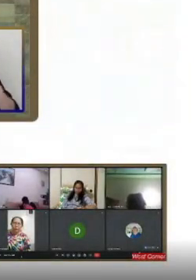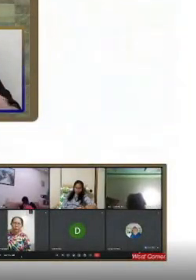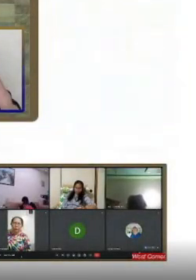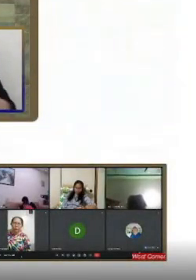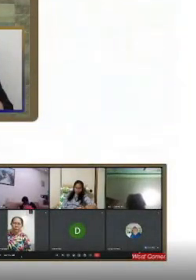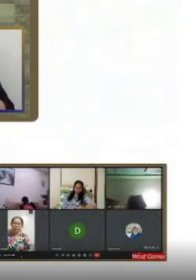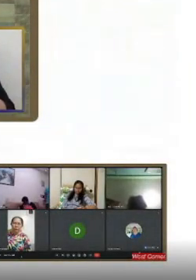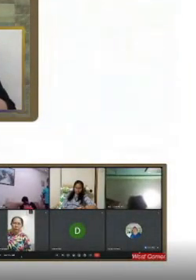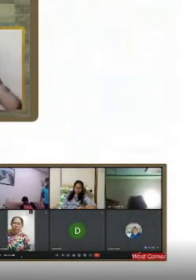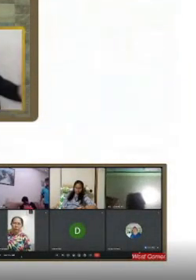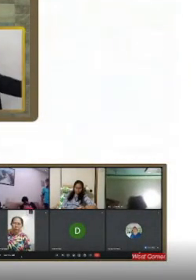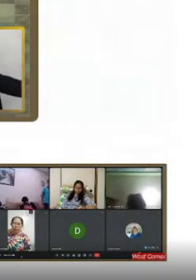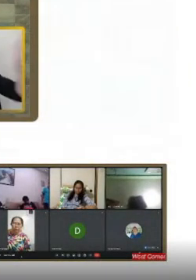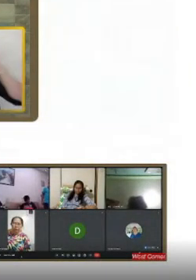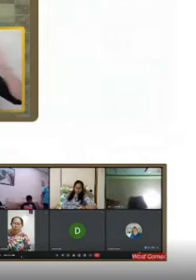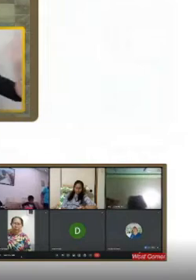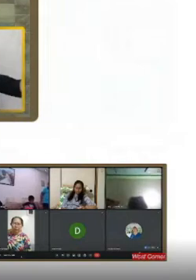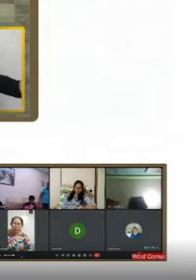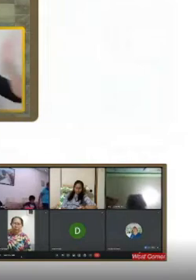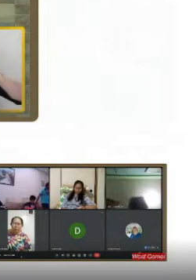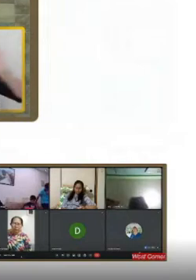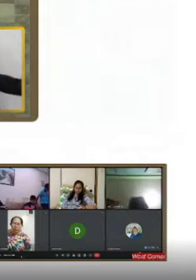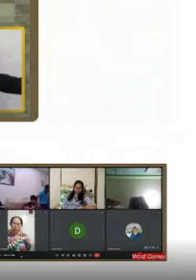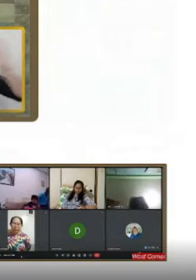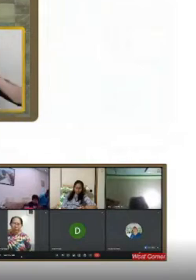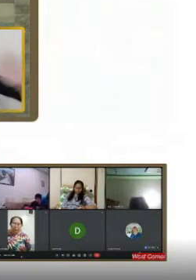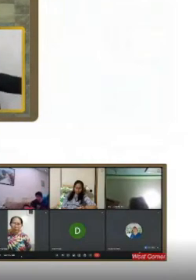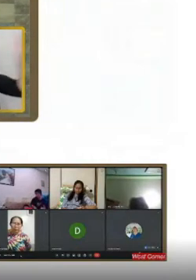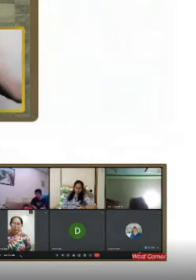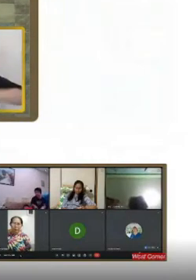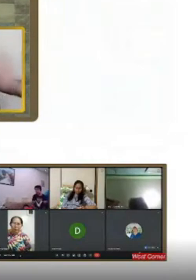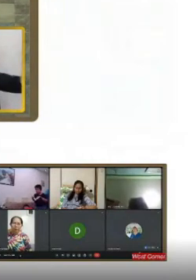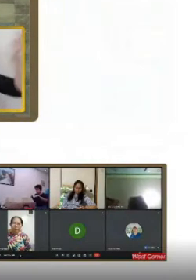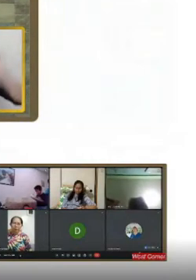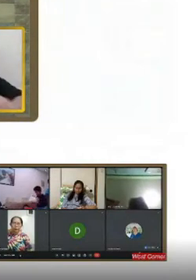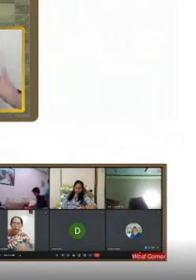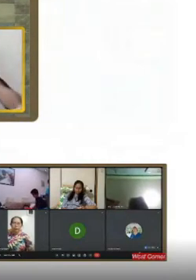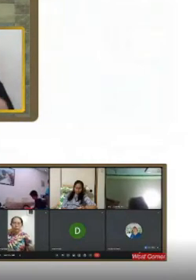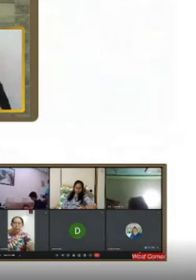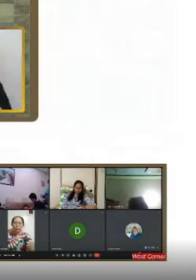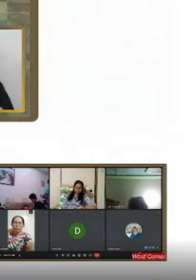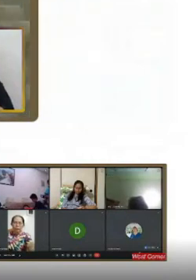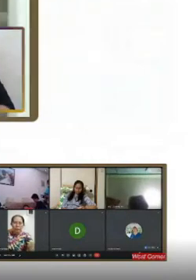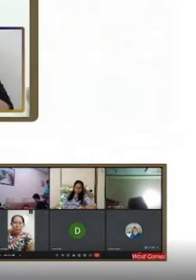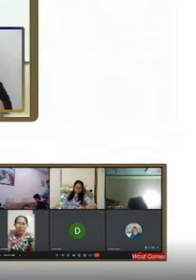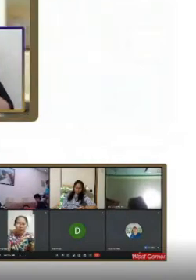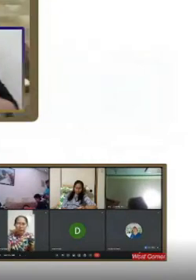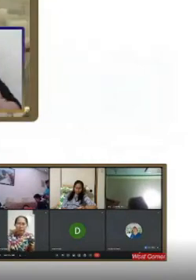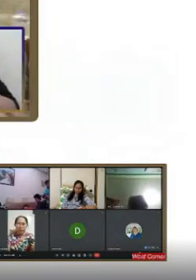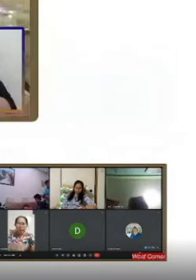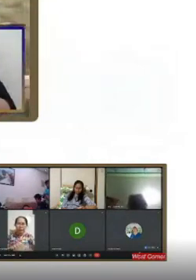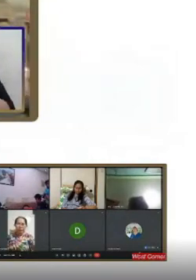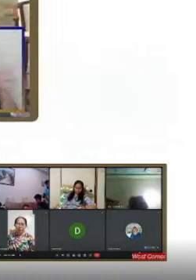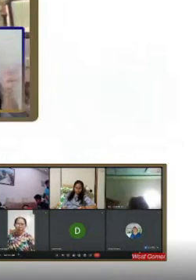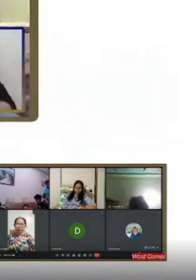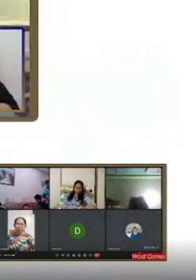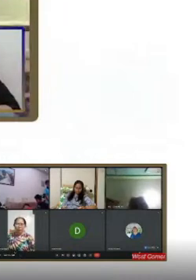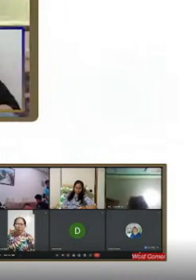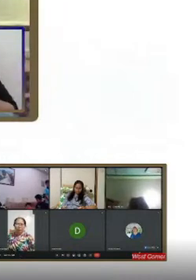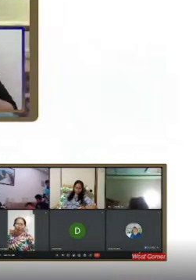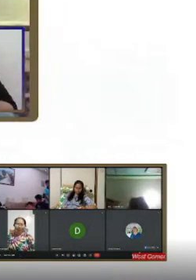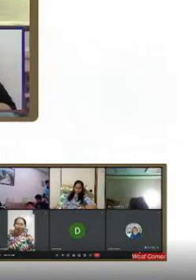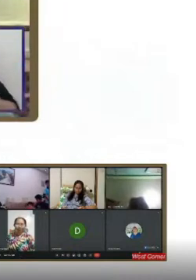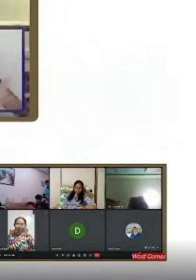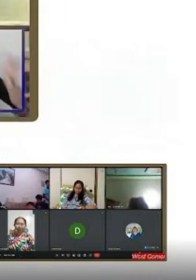Salamat po tayo sa halaga na may ipon po natin sa gabing ito. Tayo po yung manalangin. Dakila namin Diyos Ama,